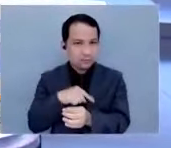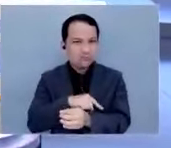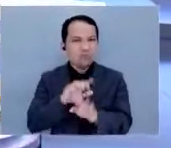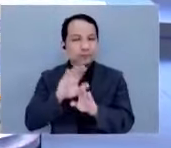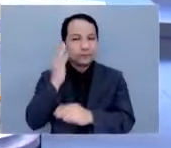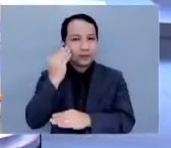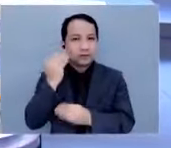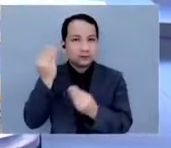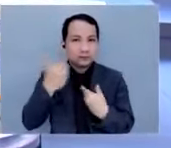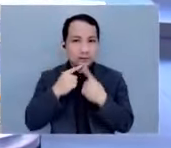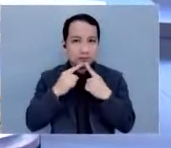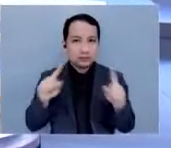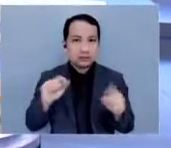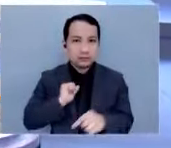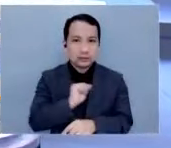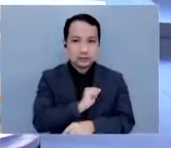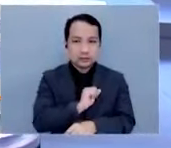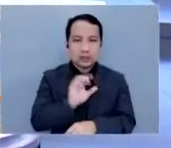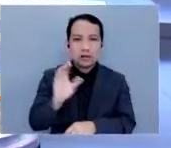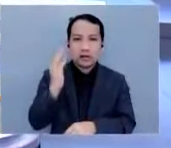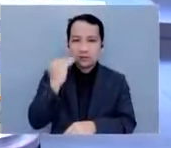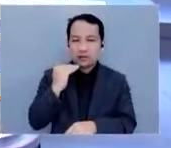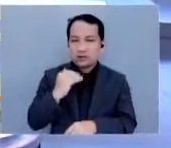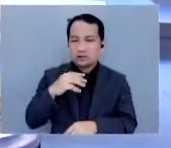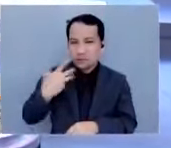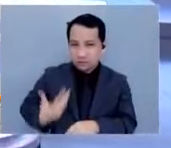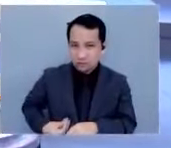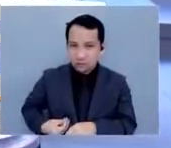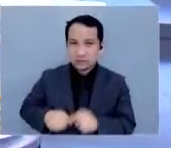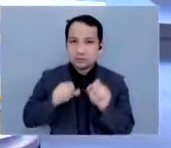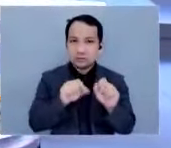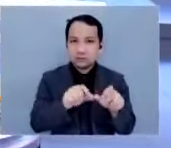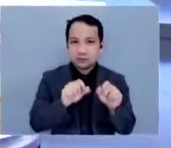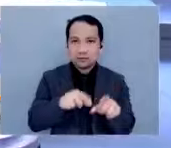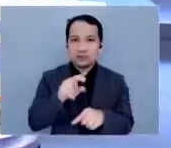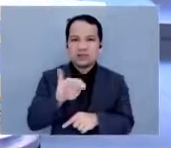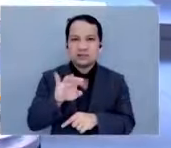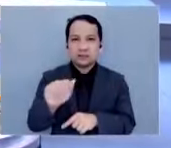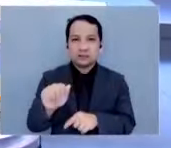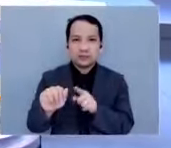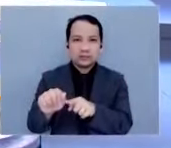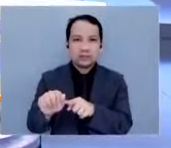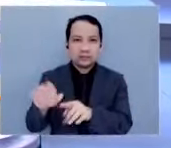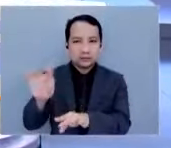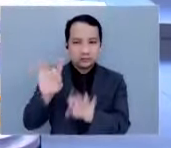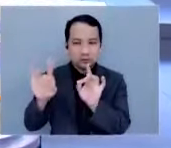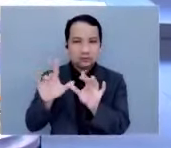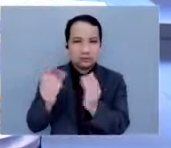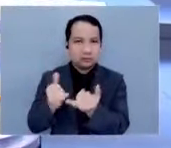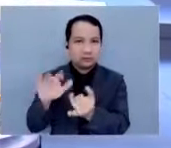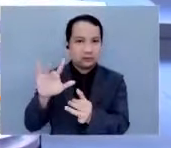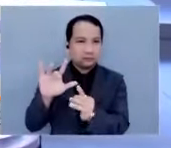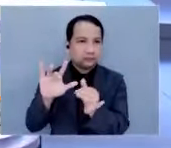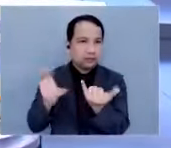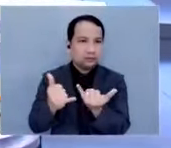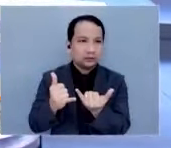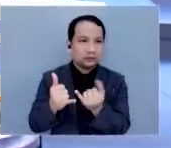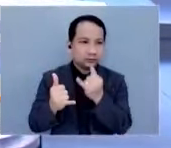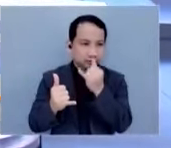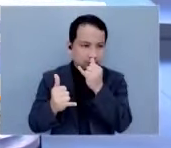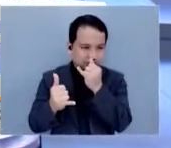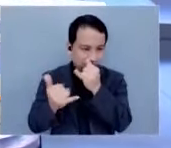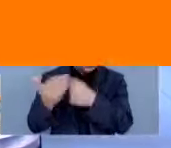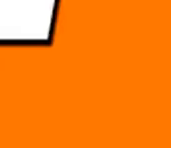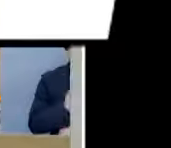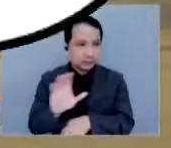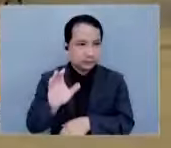bilulgar sa Senado na anomalya sa ilegal na pagbebenta ng NFA rice sa piling traders. Nasa frontline na balitang yan, si Shaila